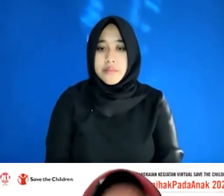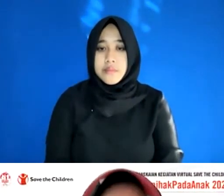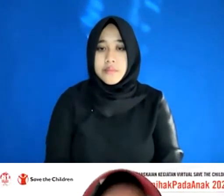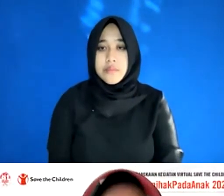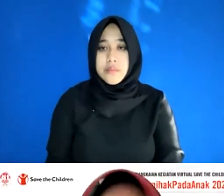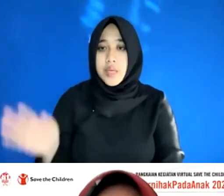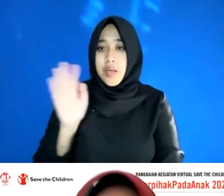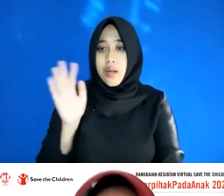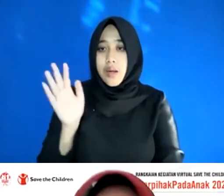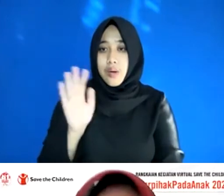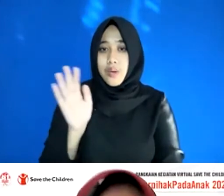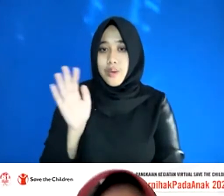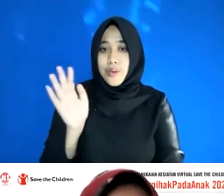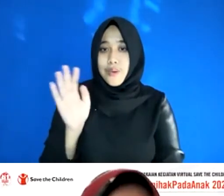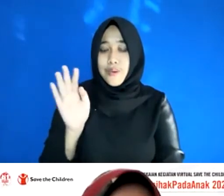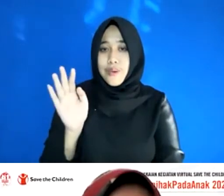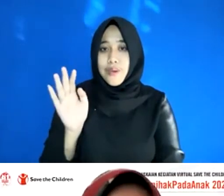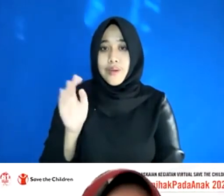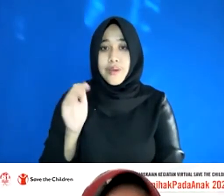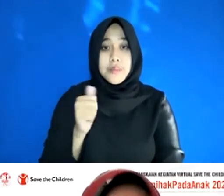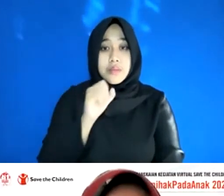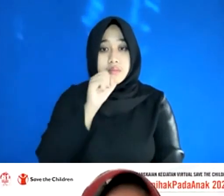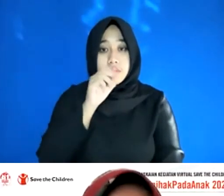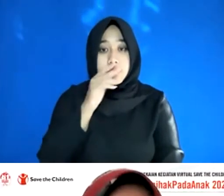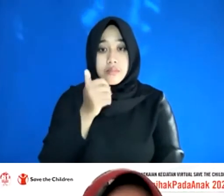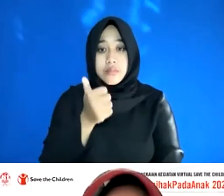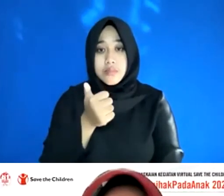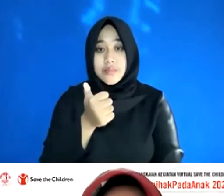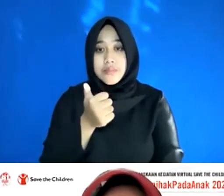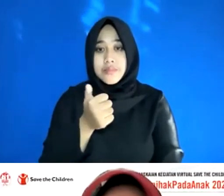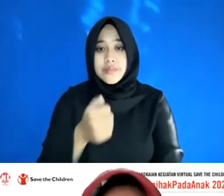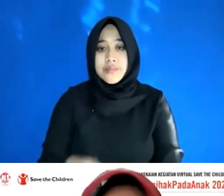Halo, apakah bisa unmute?